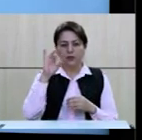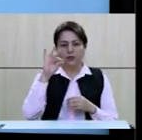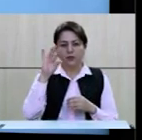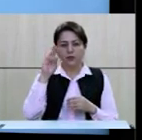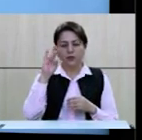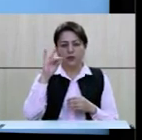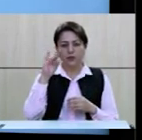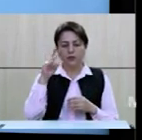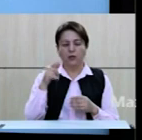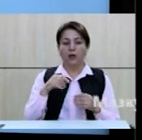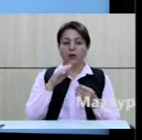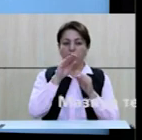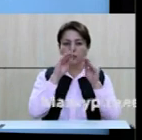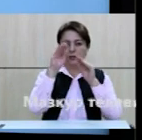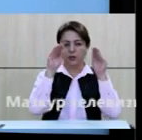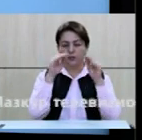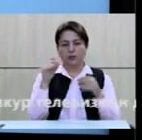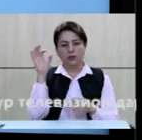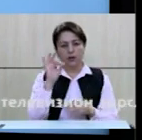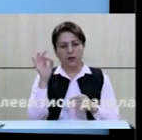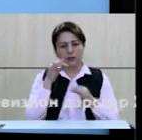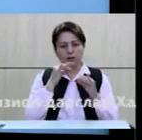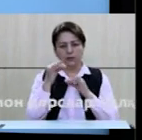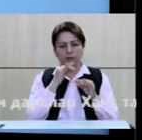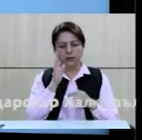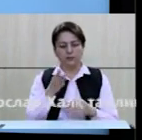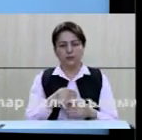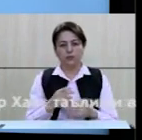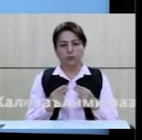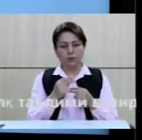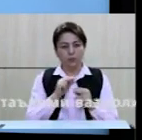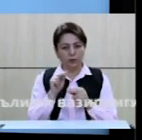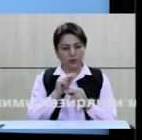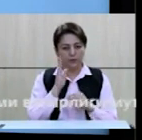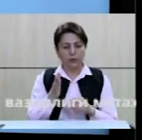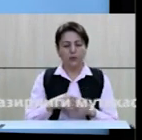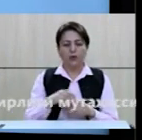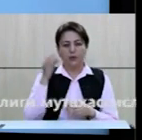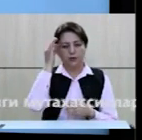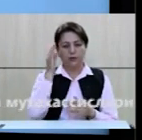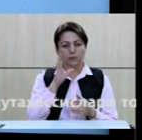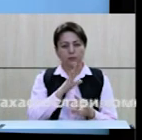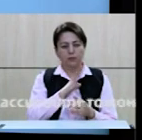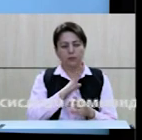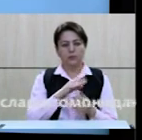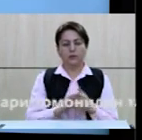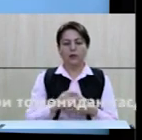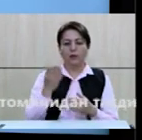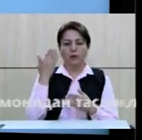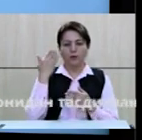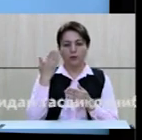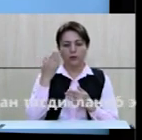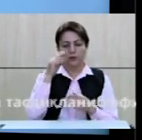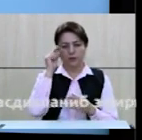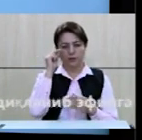va yasama ravishlar haqida o'rganamiz. Esingizda bo'lsa, biz oldingi darsimizda siz